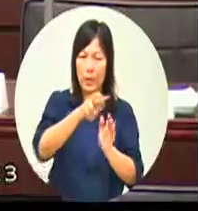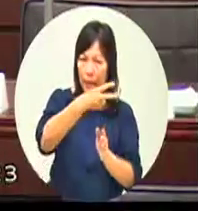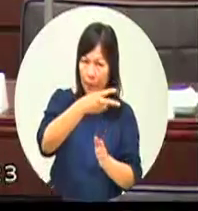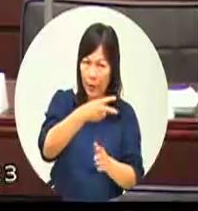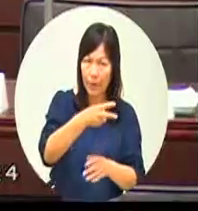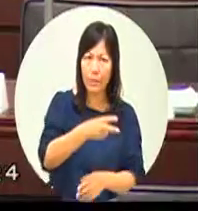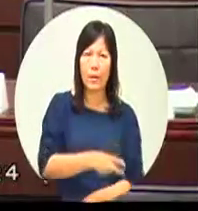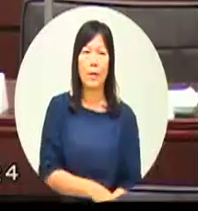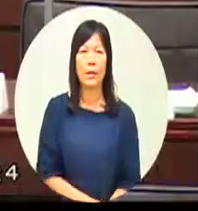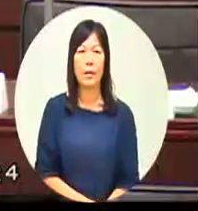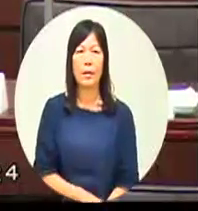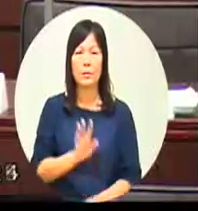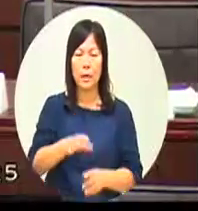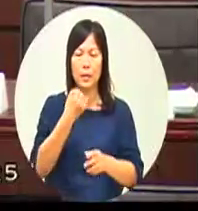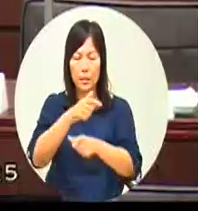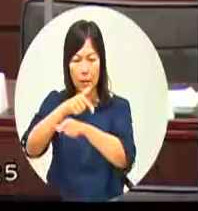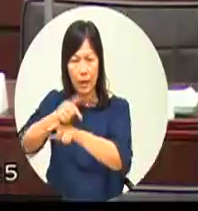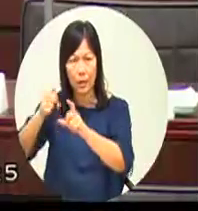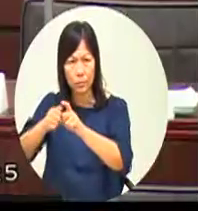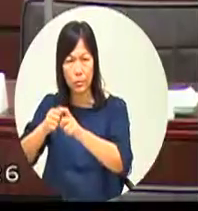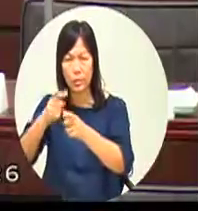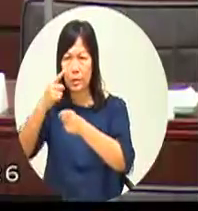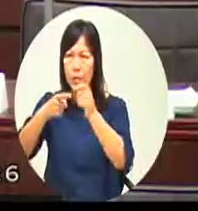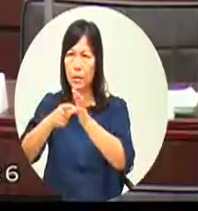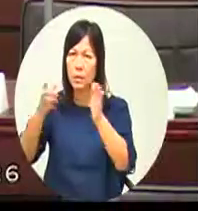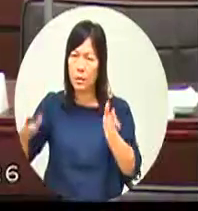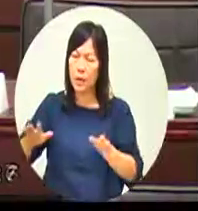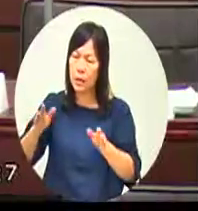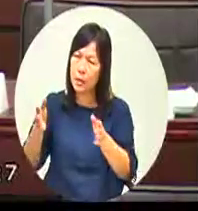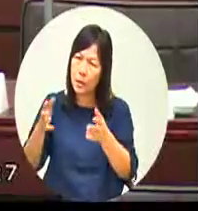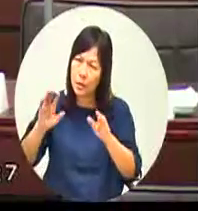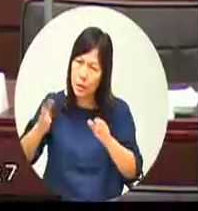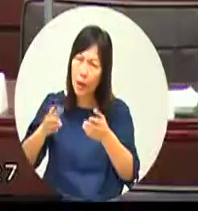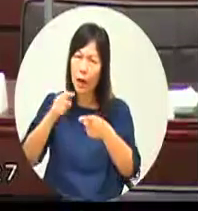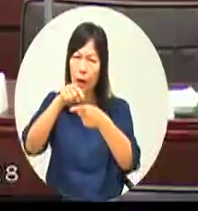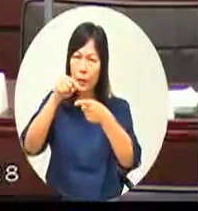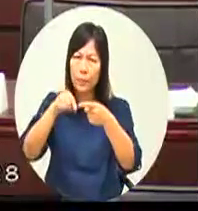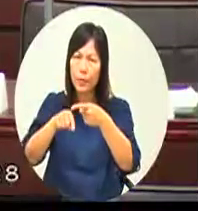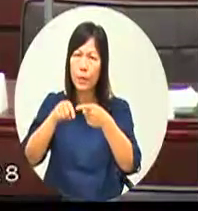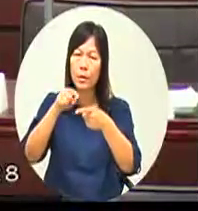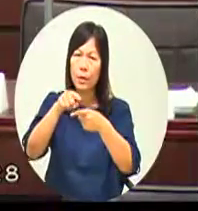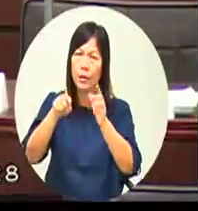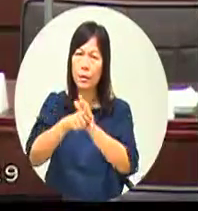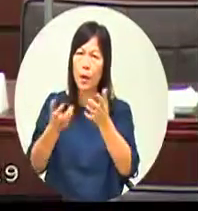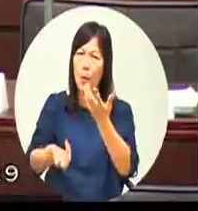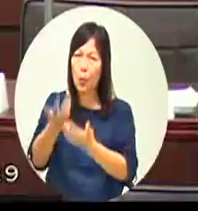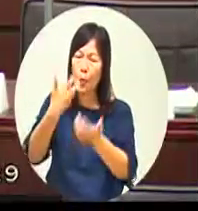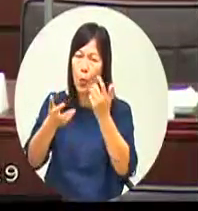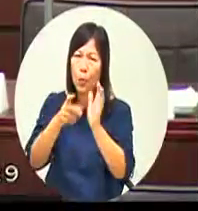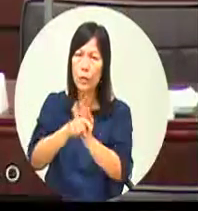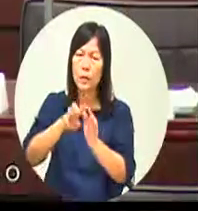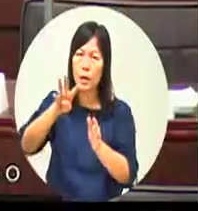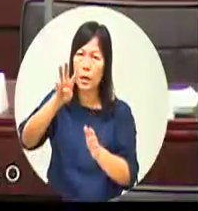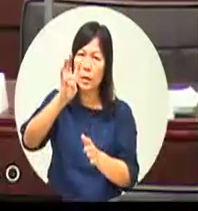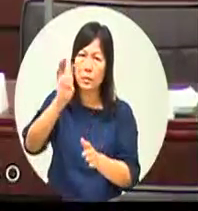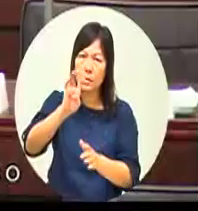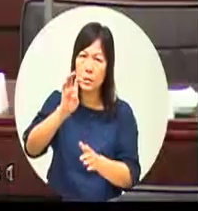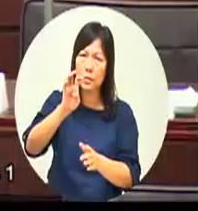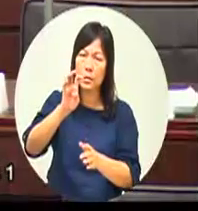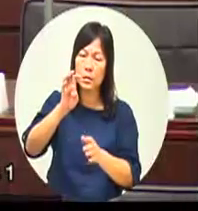哈、哦，以现在南区焚化厂一年大概平均大概会一年大概可以烧到40万吨